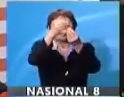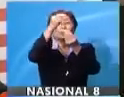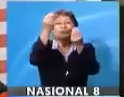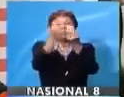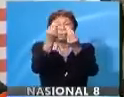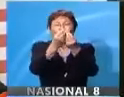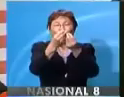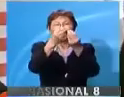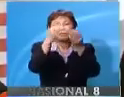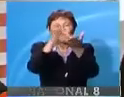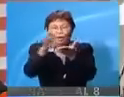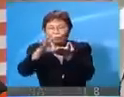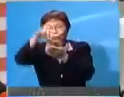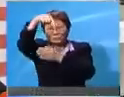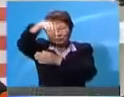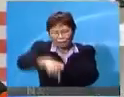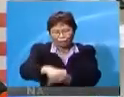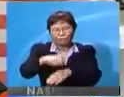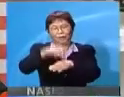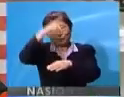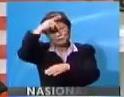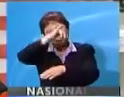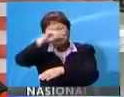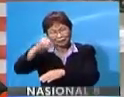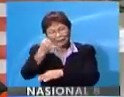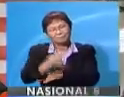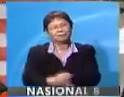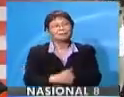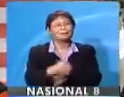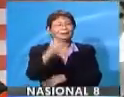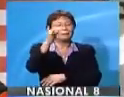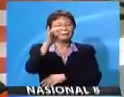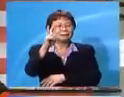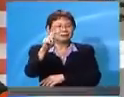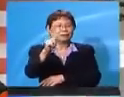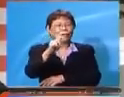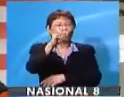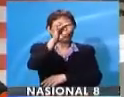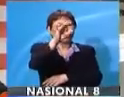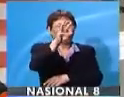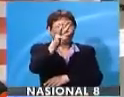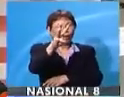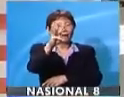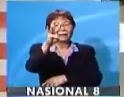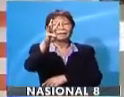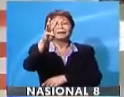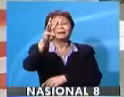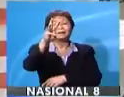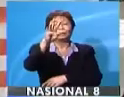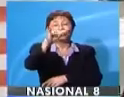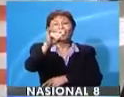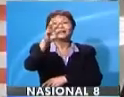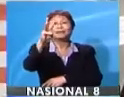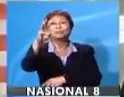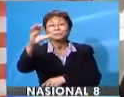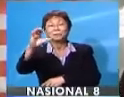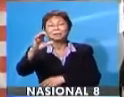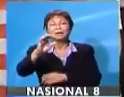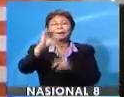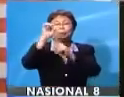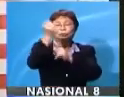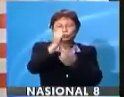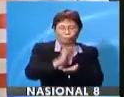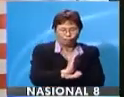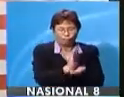berlangsung di Putrajaya. Manakala untuk ISF YWC 2015, Persatuan Pelayaran